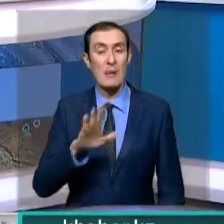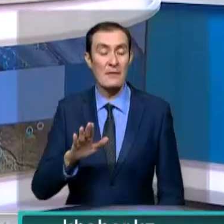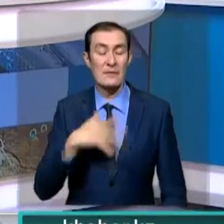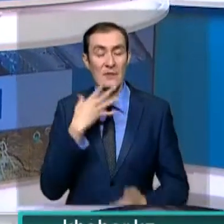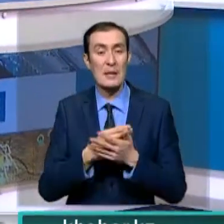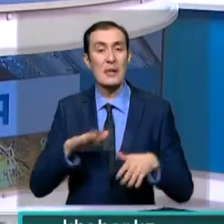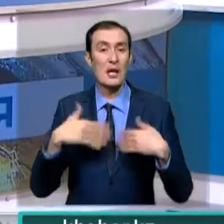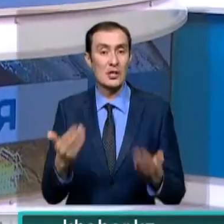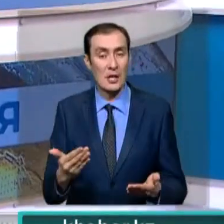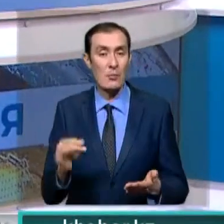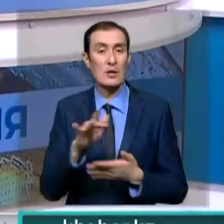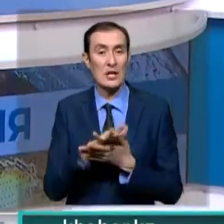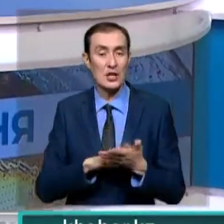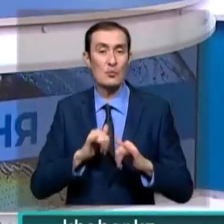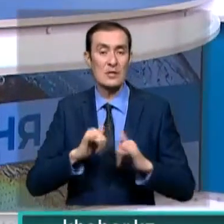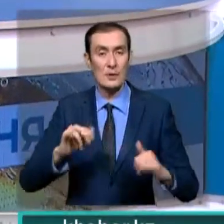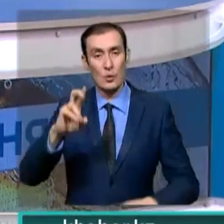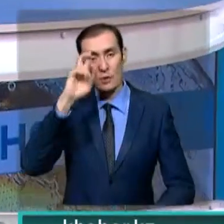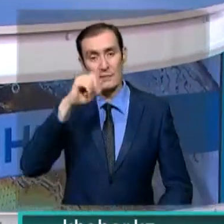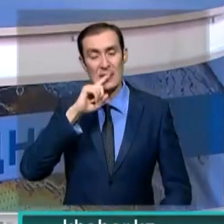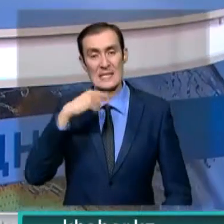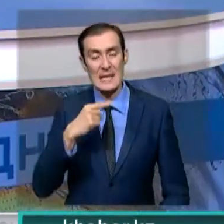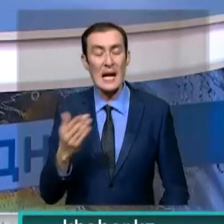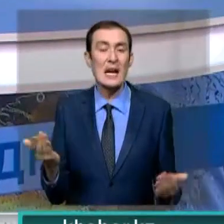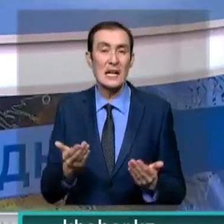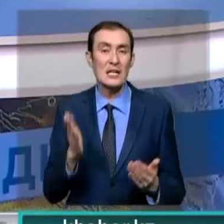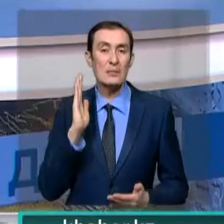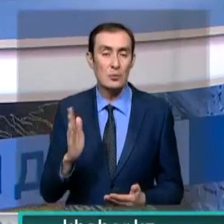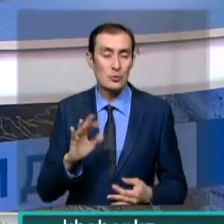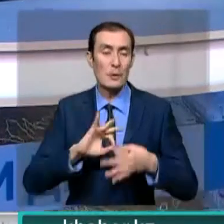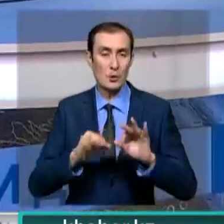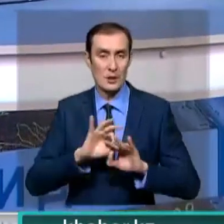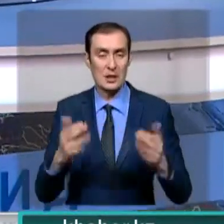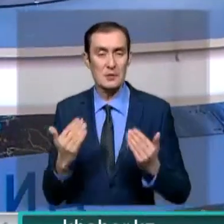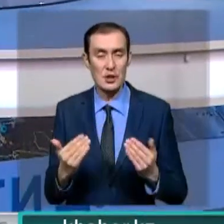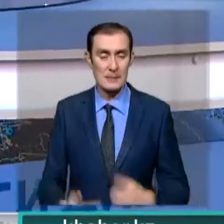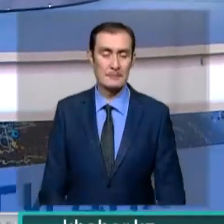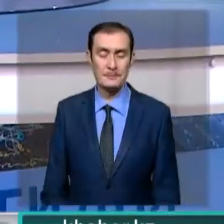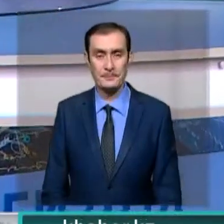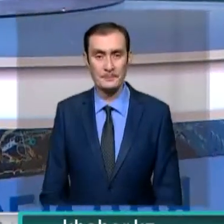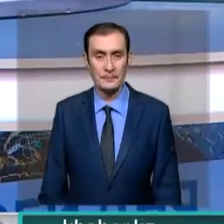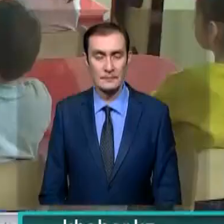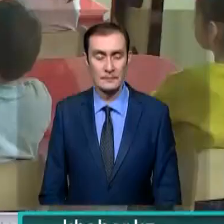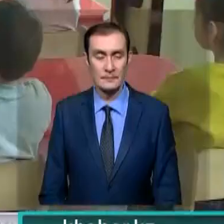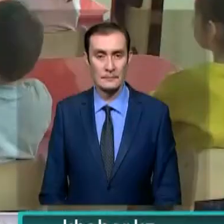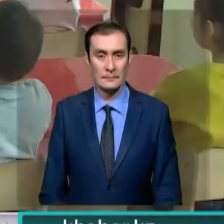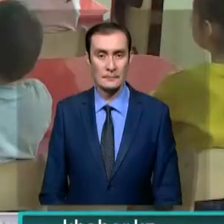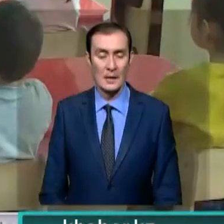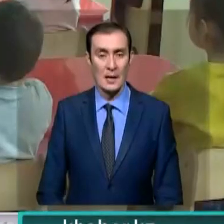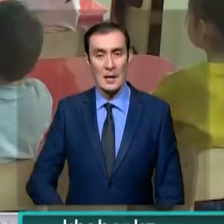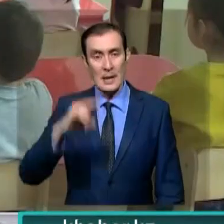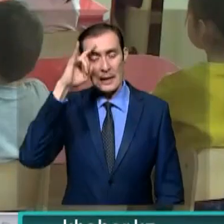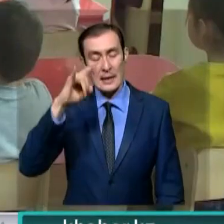свои предложения по дальнейшему развитию газ языка какие расскажет рауль габитов на